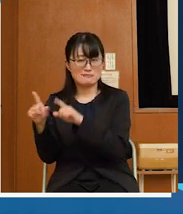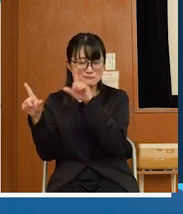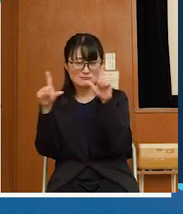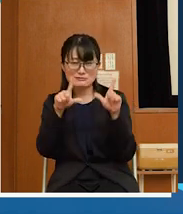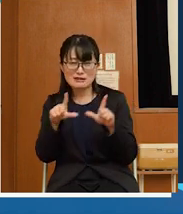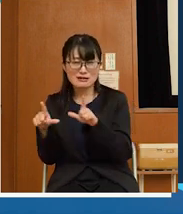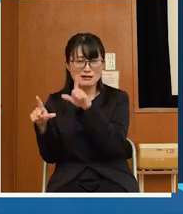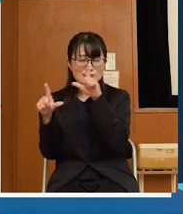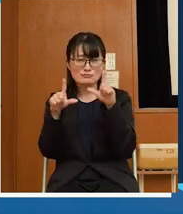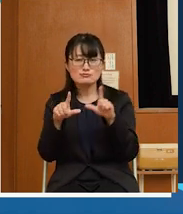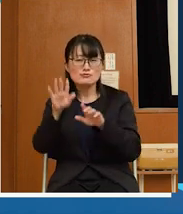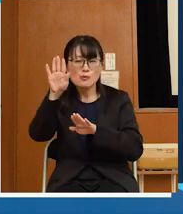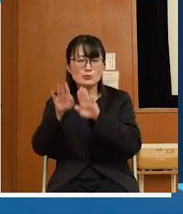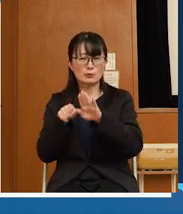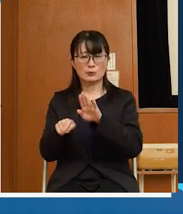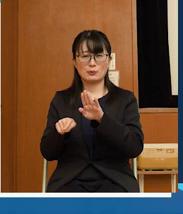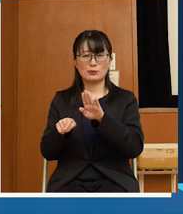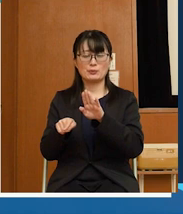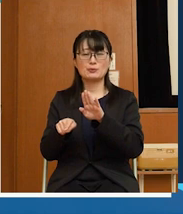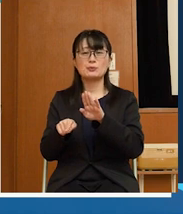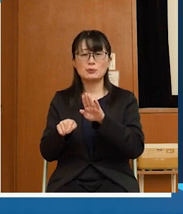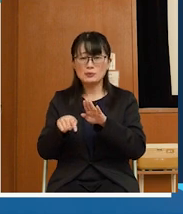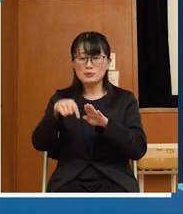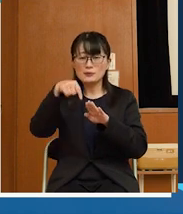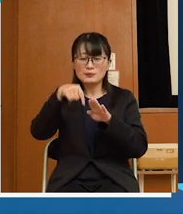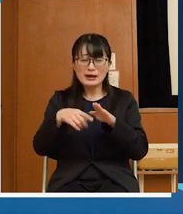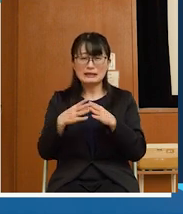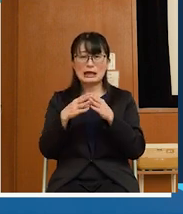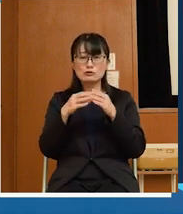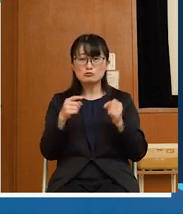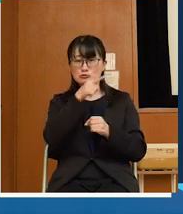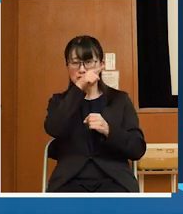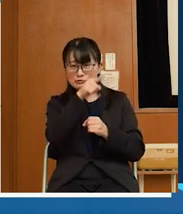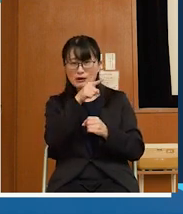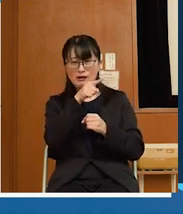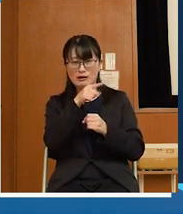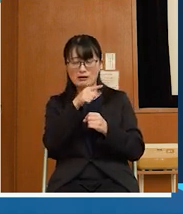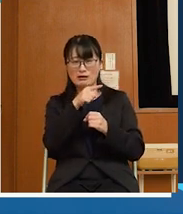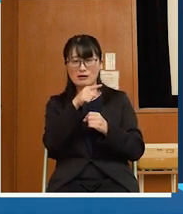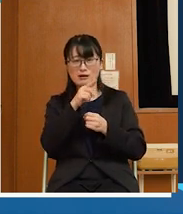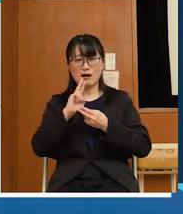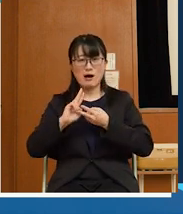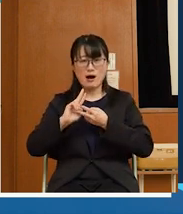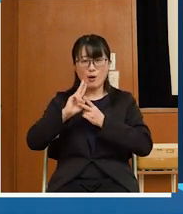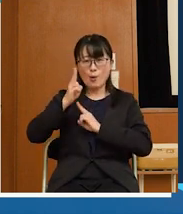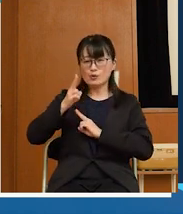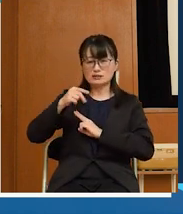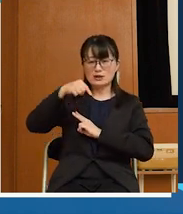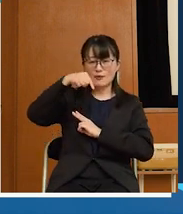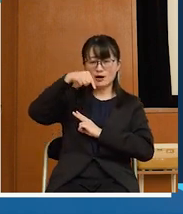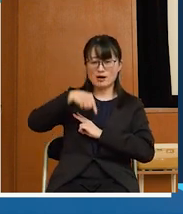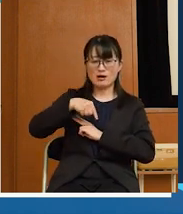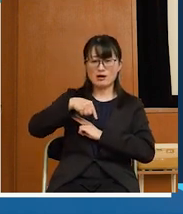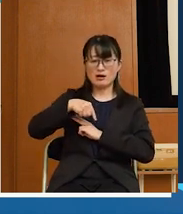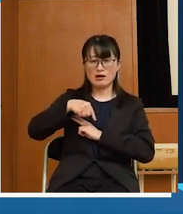中でその状況で国は沖縄では大執行の手続きが得られたということ